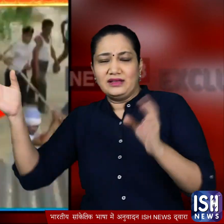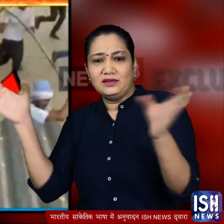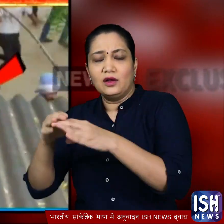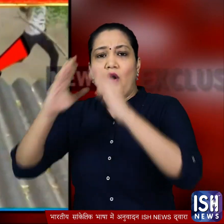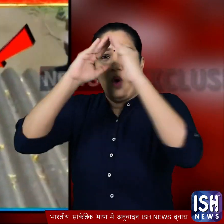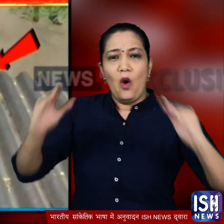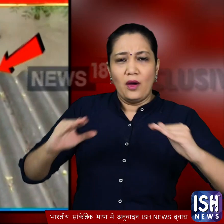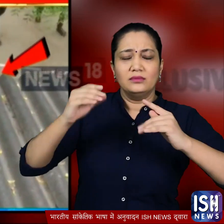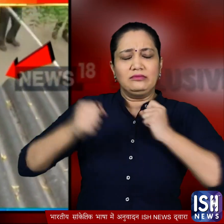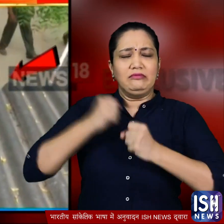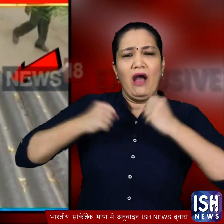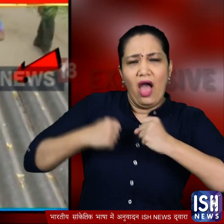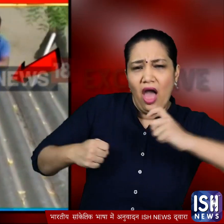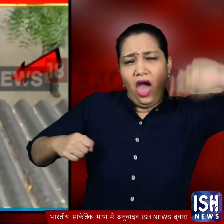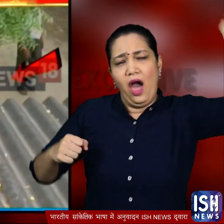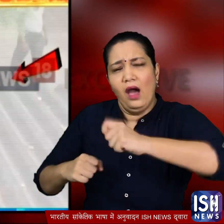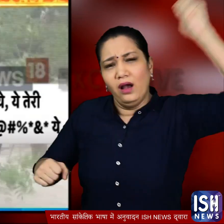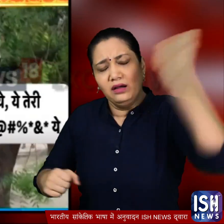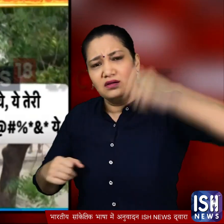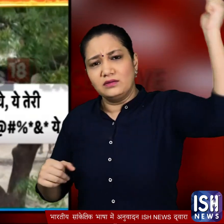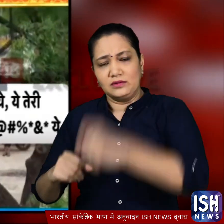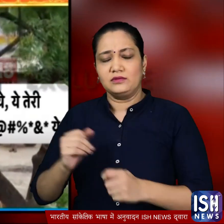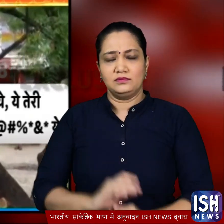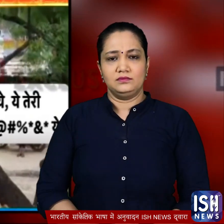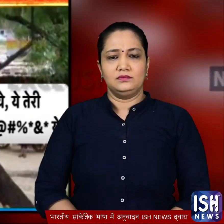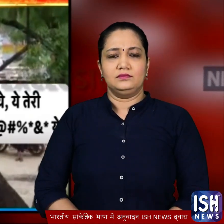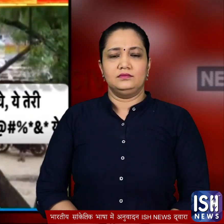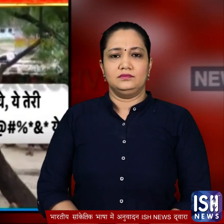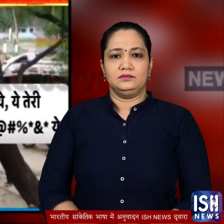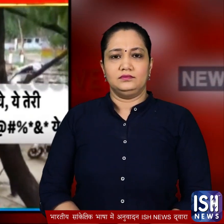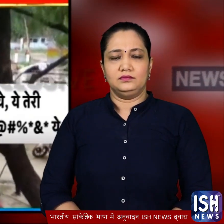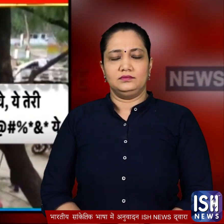के मकान पर डंडों से हमला करने के लिए दौड़ते नजर आए।